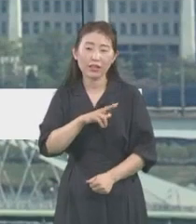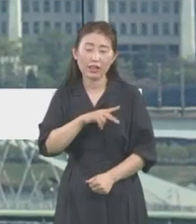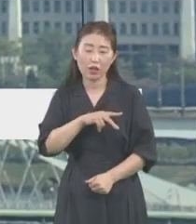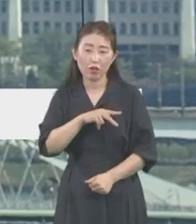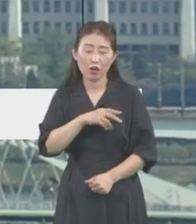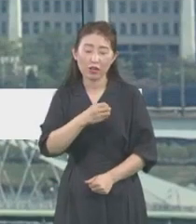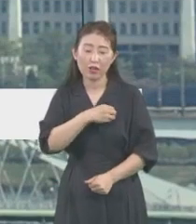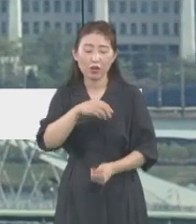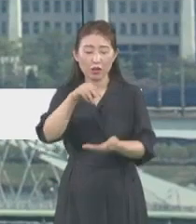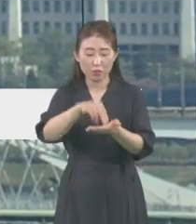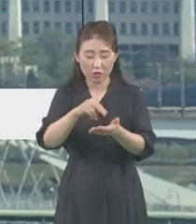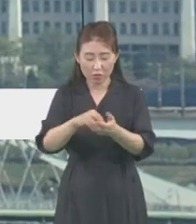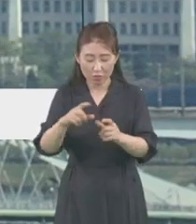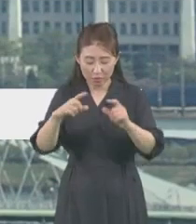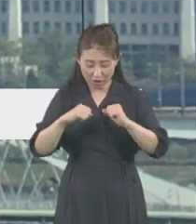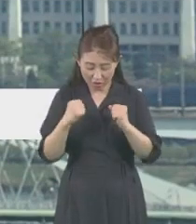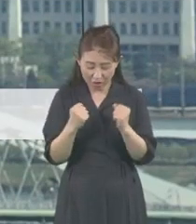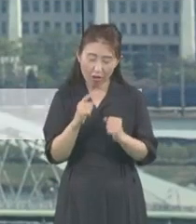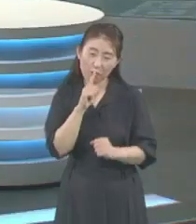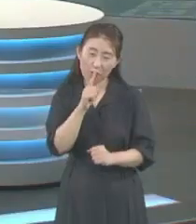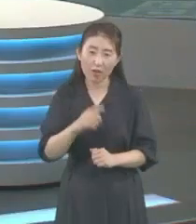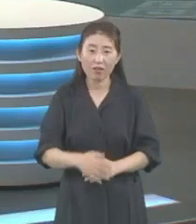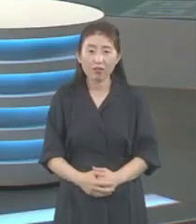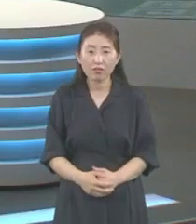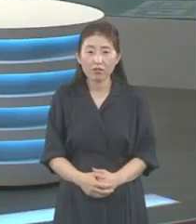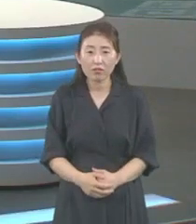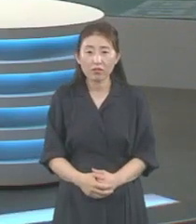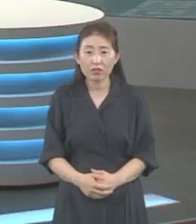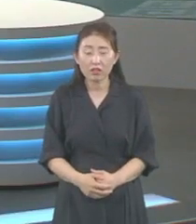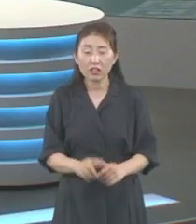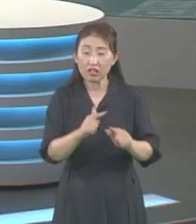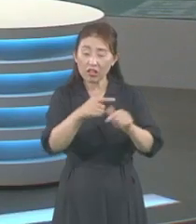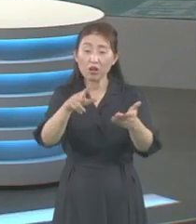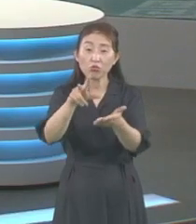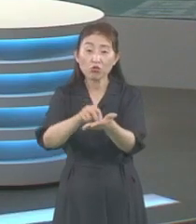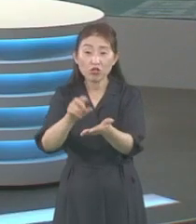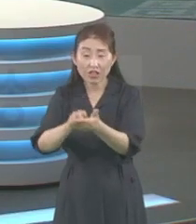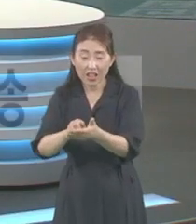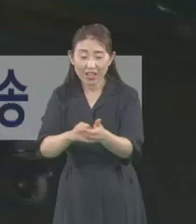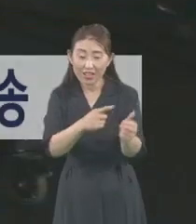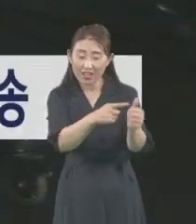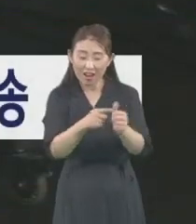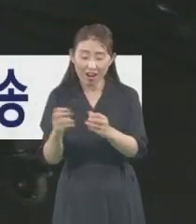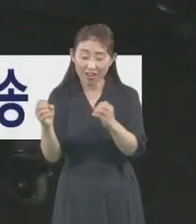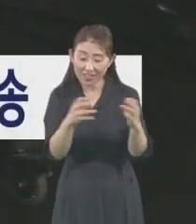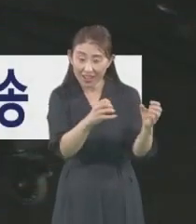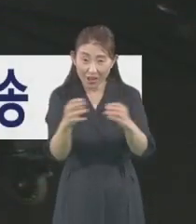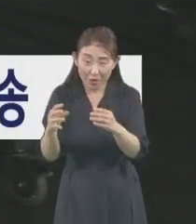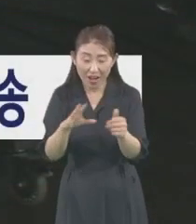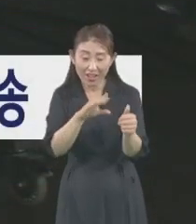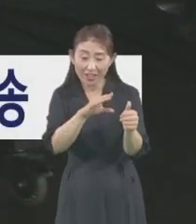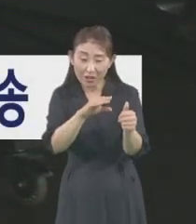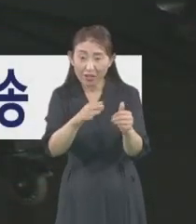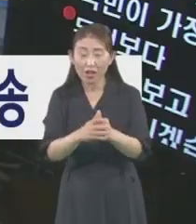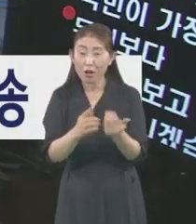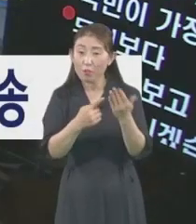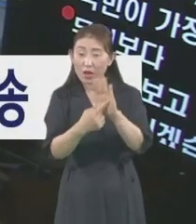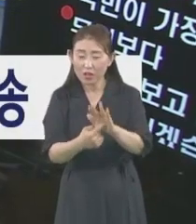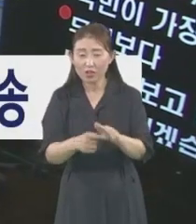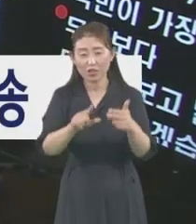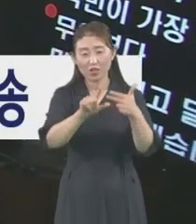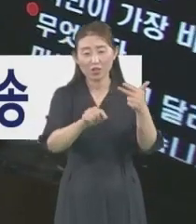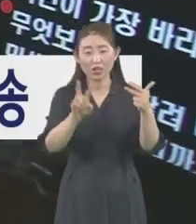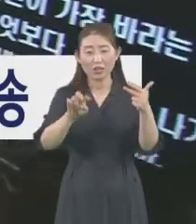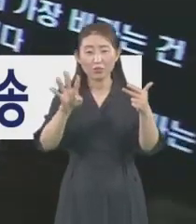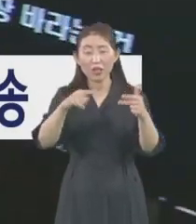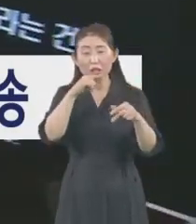기본적인 도리다 이렇게 생각하고 있습니다. 각종 현안에 대한 권성동 대표 대행과의 지역민방 특별 대담은